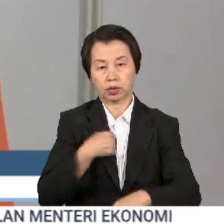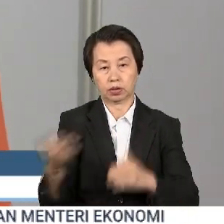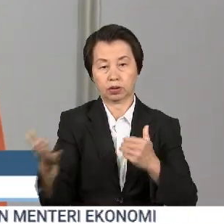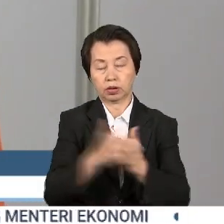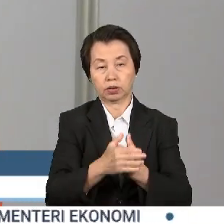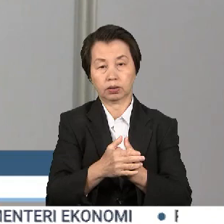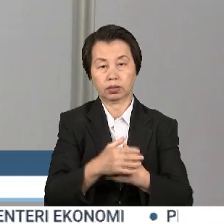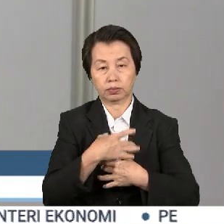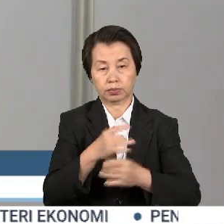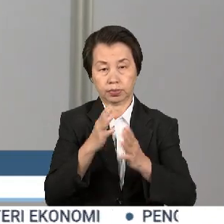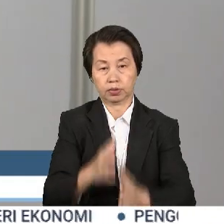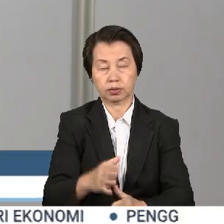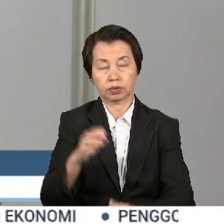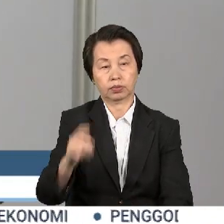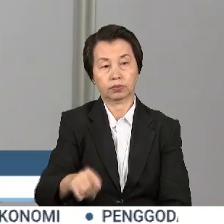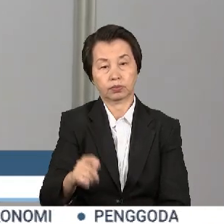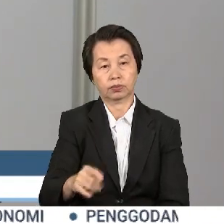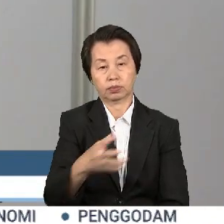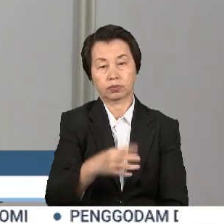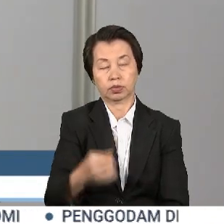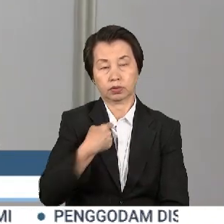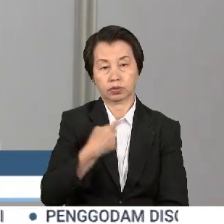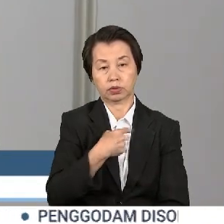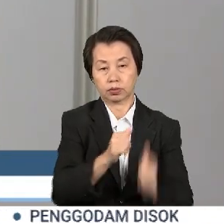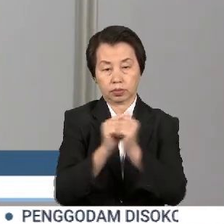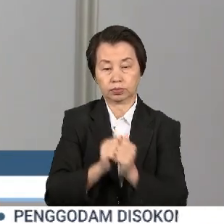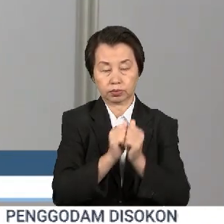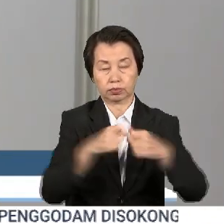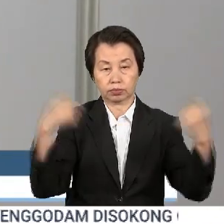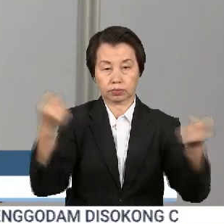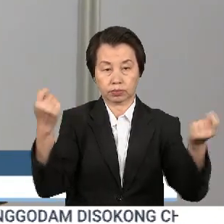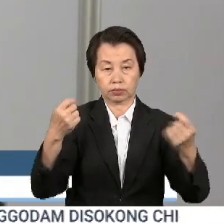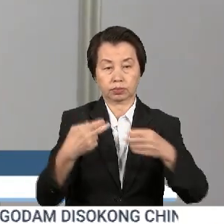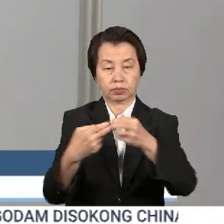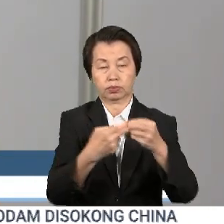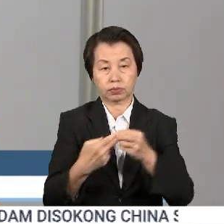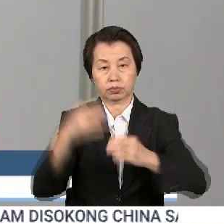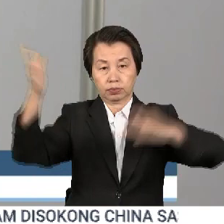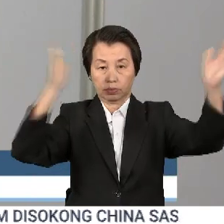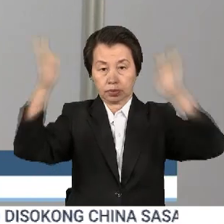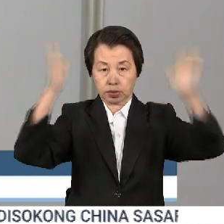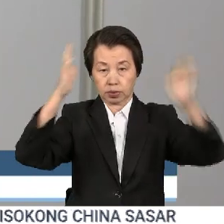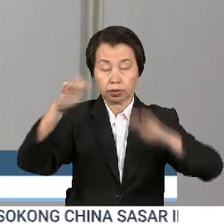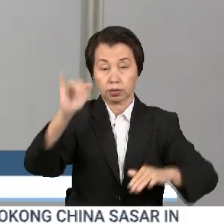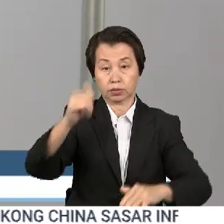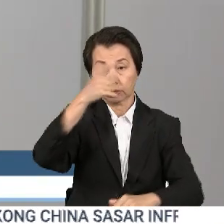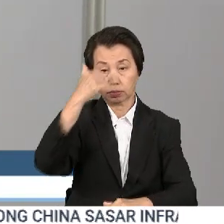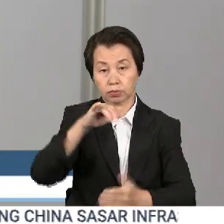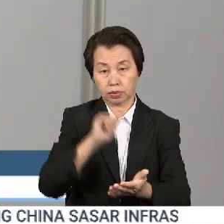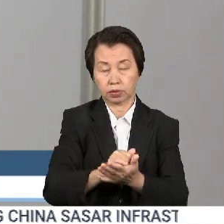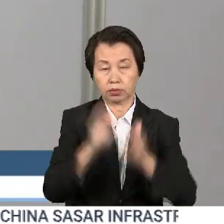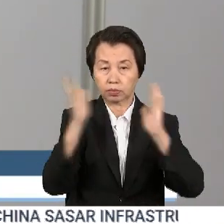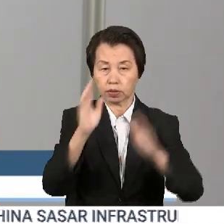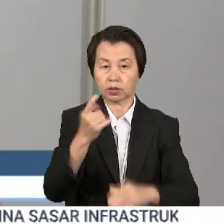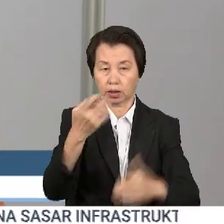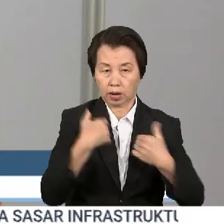dengan peminat saya di Sarawak dan kita sama-sama meraikan perpaduan yang ada di Malaysia ni kan, sebab itu keunikan yang Malaysia ada.